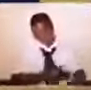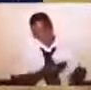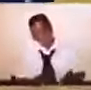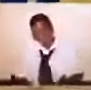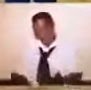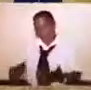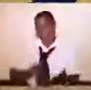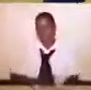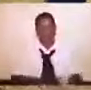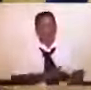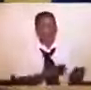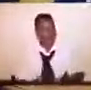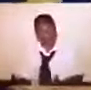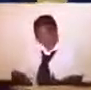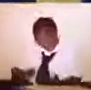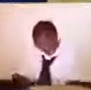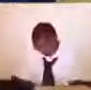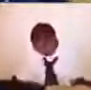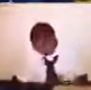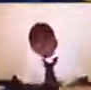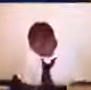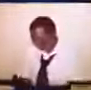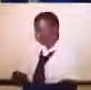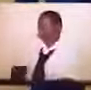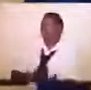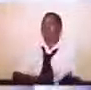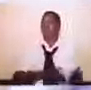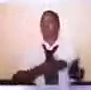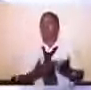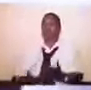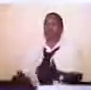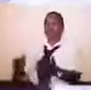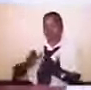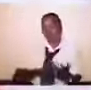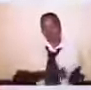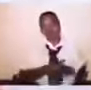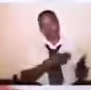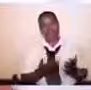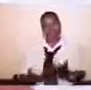Ati nangu pinsange, ati nangu pinsange.